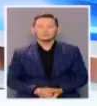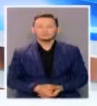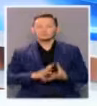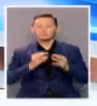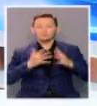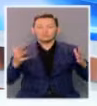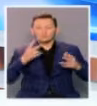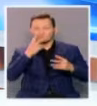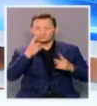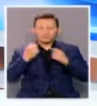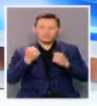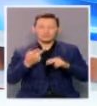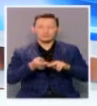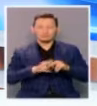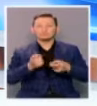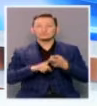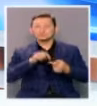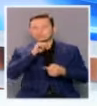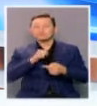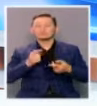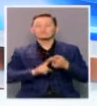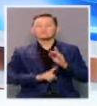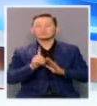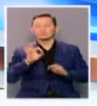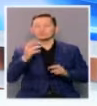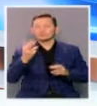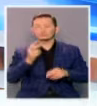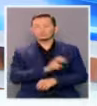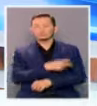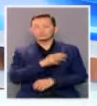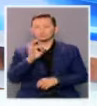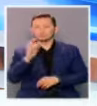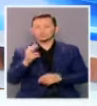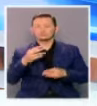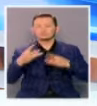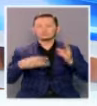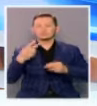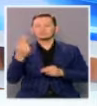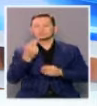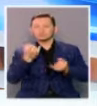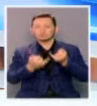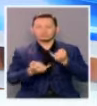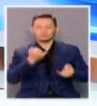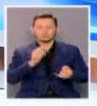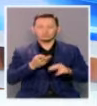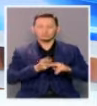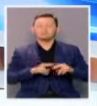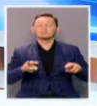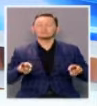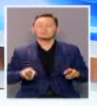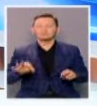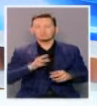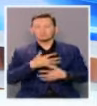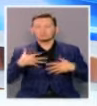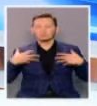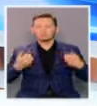Для большей узнаваемости все автомобили скорой помощи будут перекрашены в ярко-лимонный цвет. По информации областного управления здравоохранения, на сегодняшний